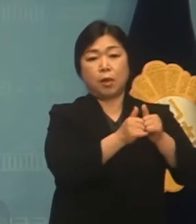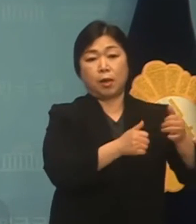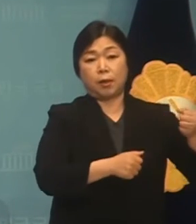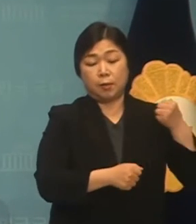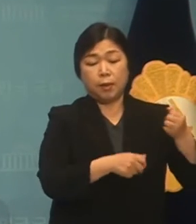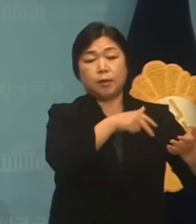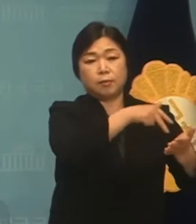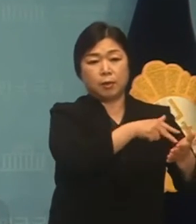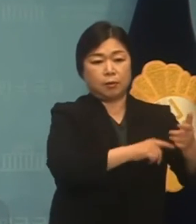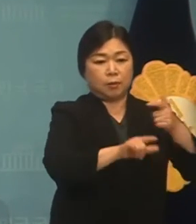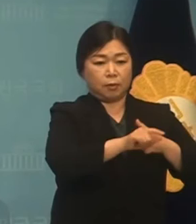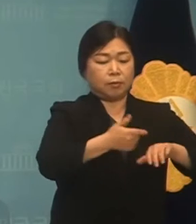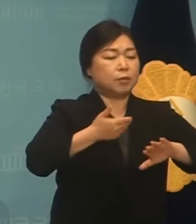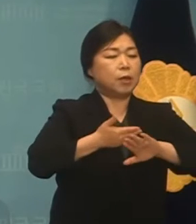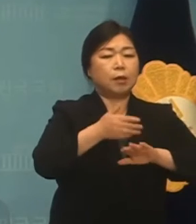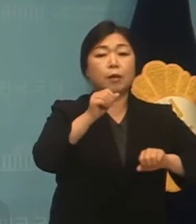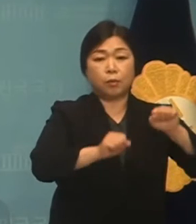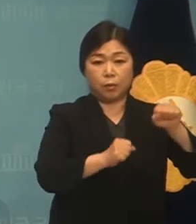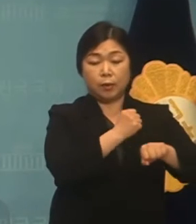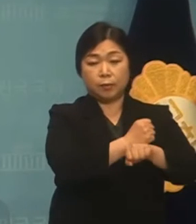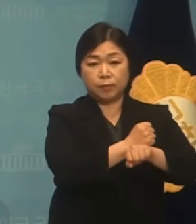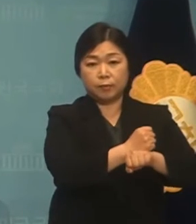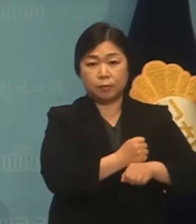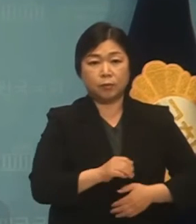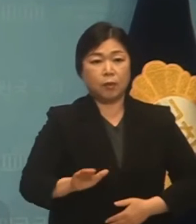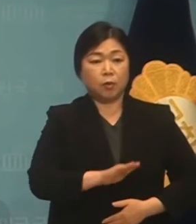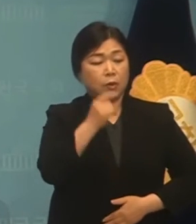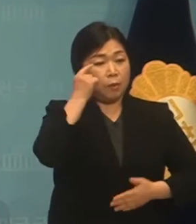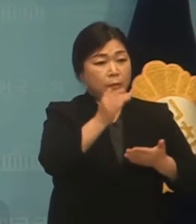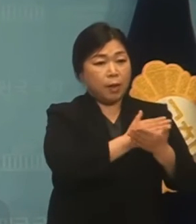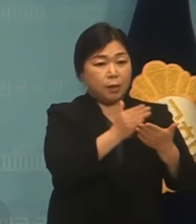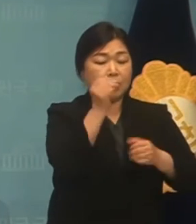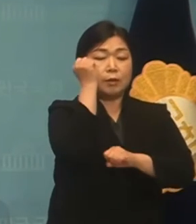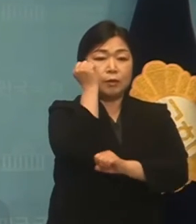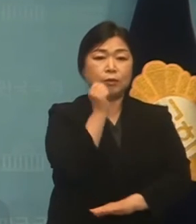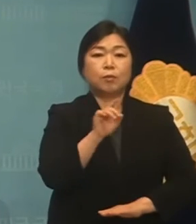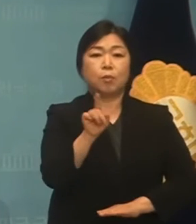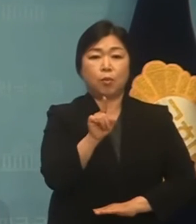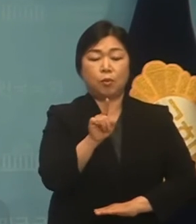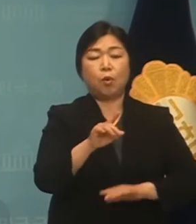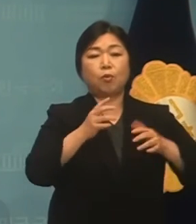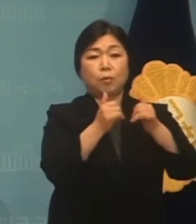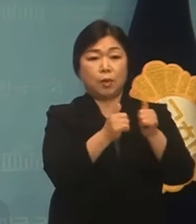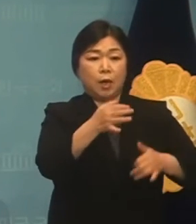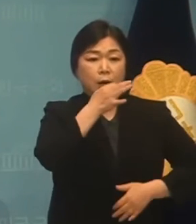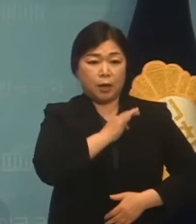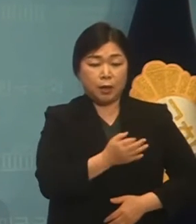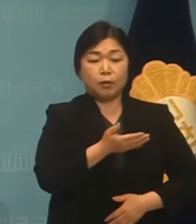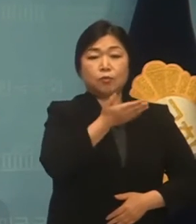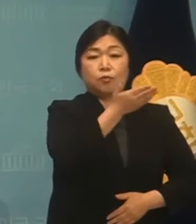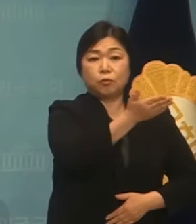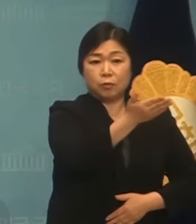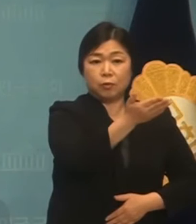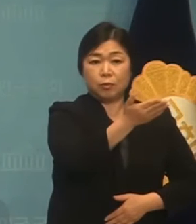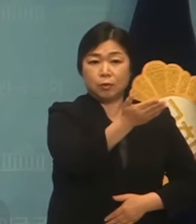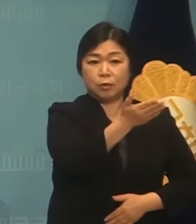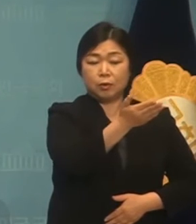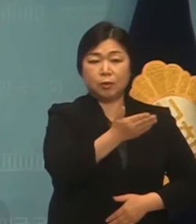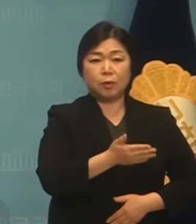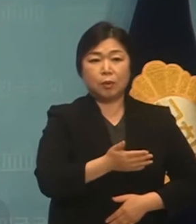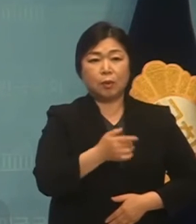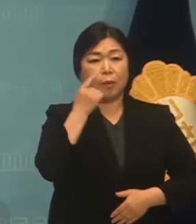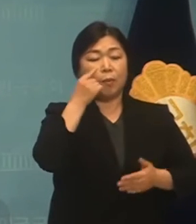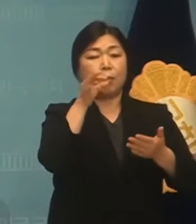국민의힘은 철저히 다르게 행동해야 합니다. 우리 판단 기준은 국민에게 이익이 되느냐 하는